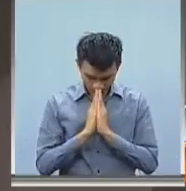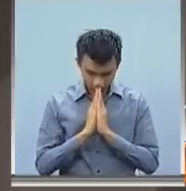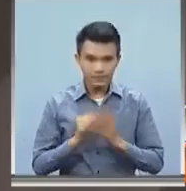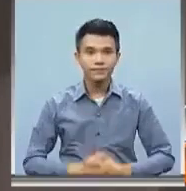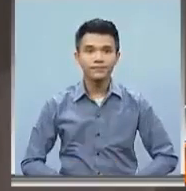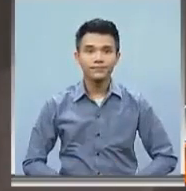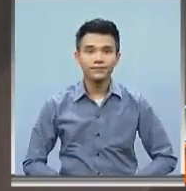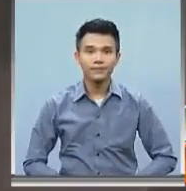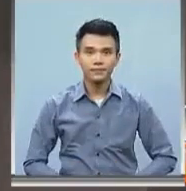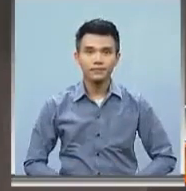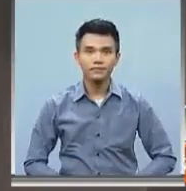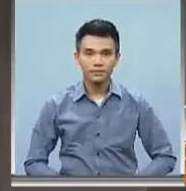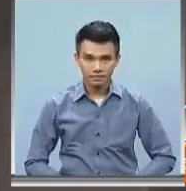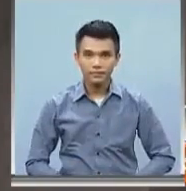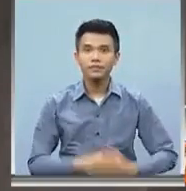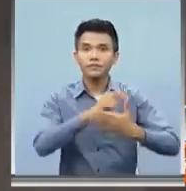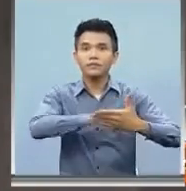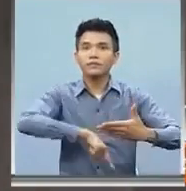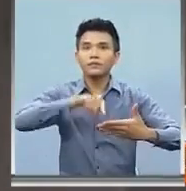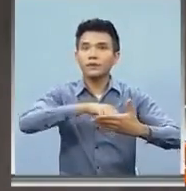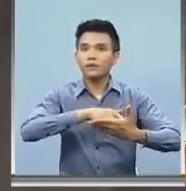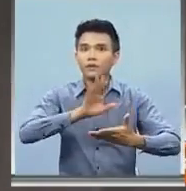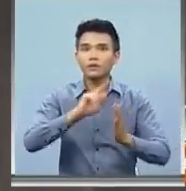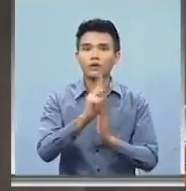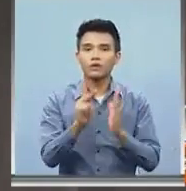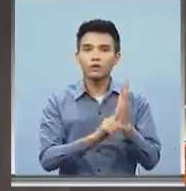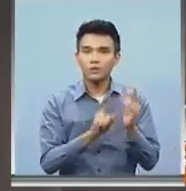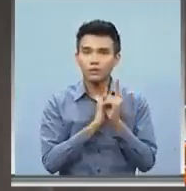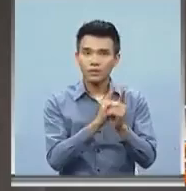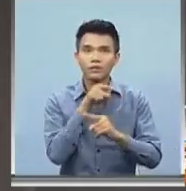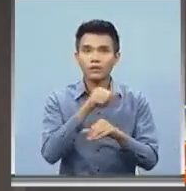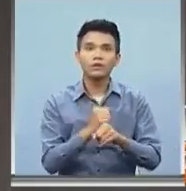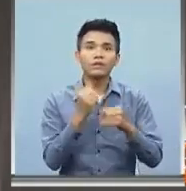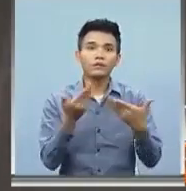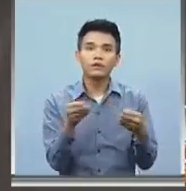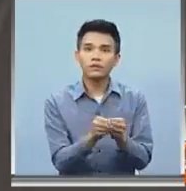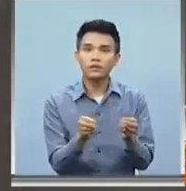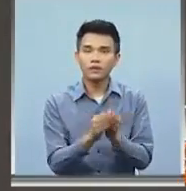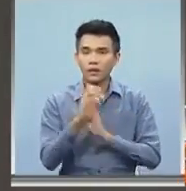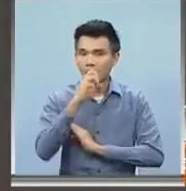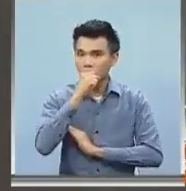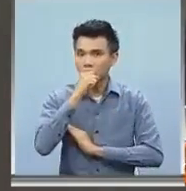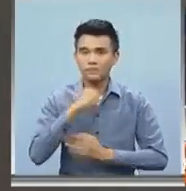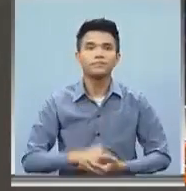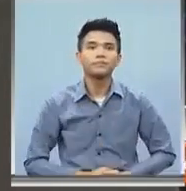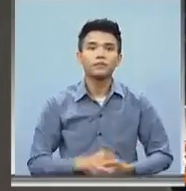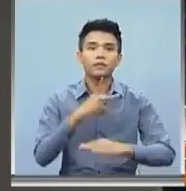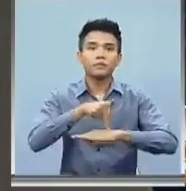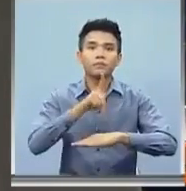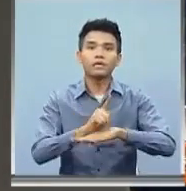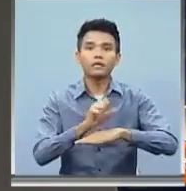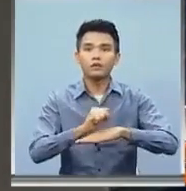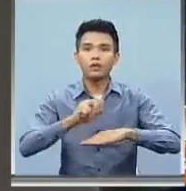สวัสดีค่ะการลงคะแนนถอดถอนนั้นตามกฎหมายระบุว่าต้องเป็นการลงคะแนนในทางลับนะคะซึ่งประธานสนช.ให้ใ